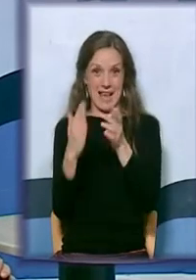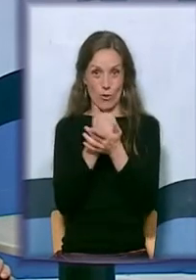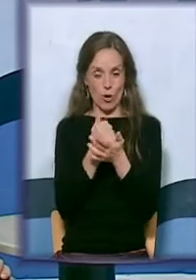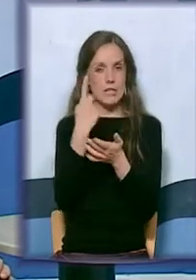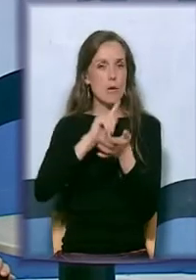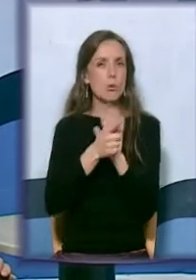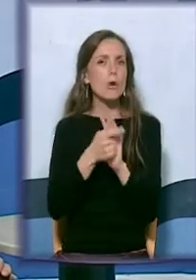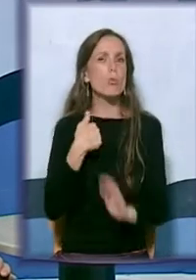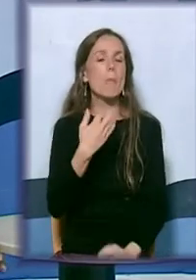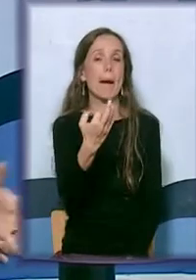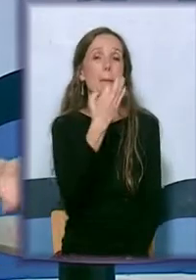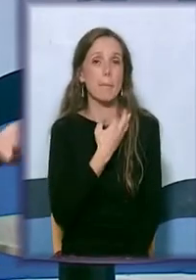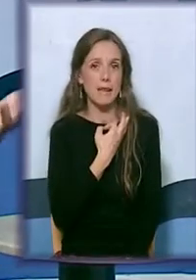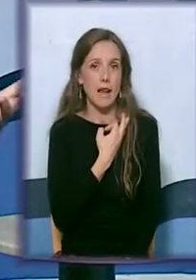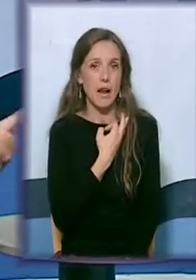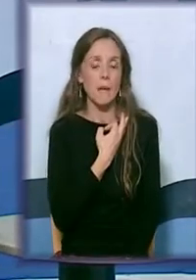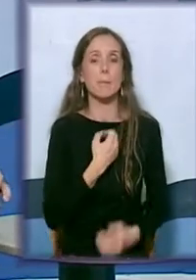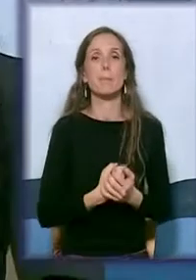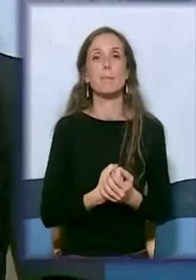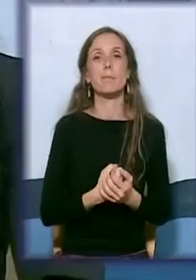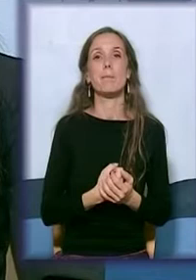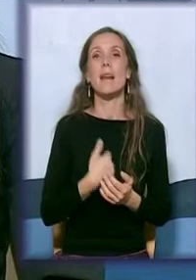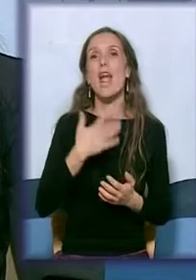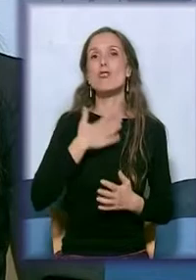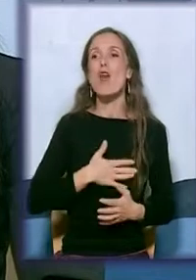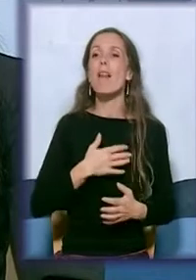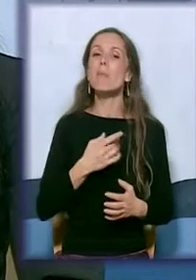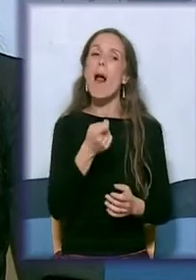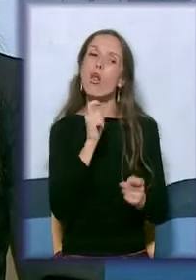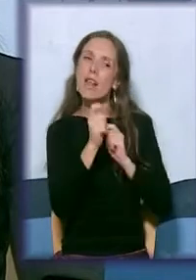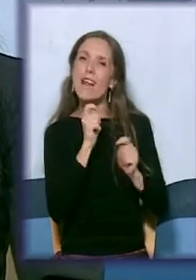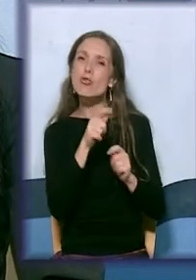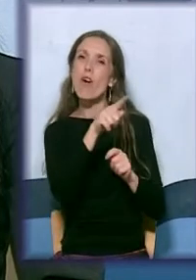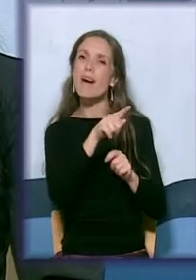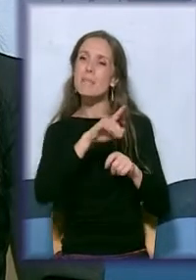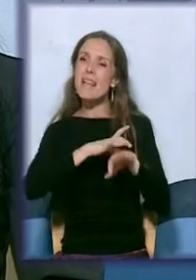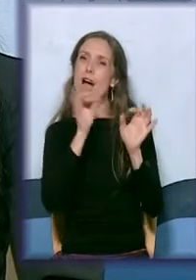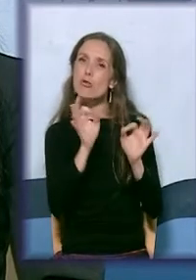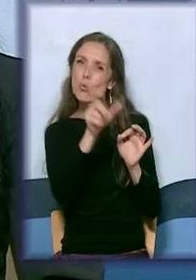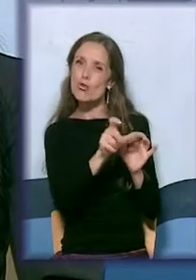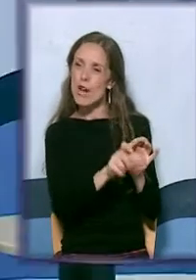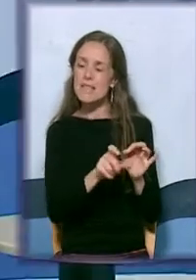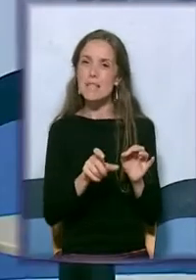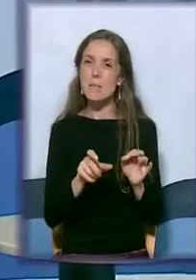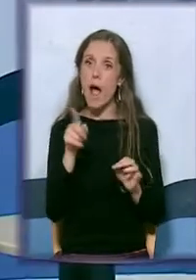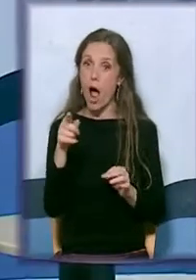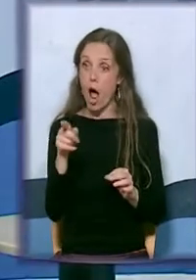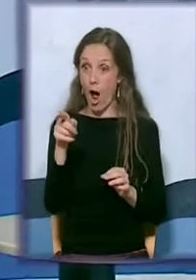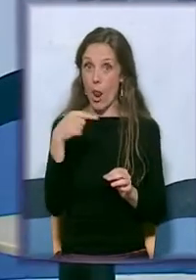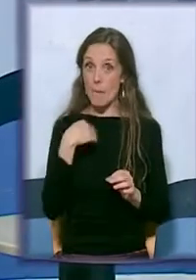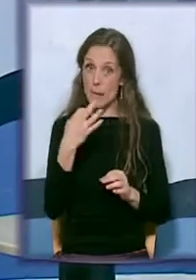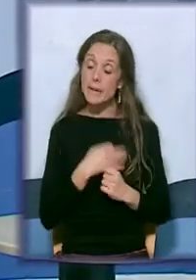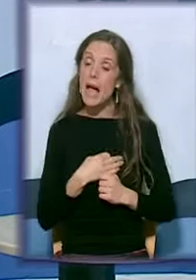jednom momentu mene, ja želim da razgovaram malo i sa terapeutima, da vidim kako to izgleda i sve, i ona me pita, pa a gde ćete